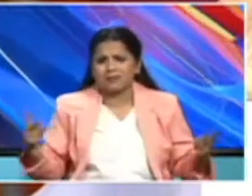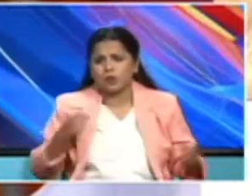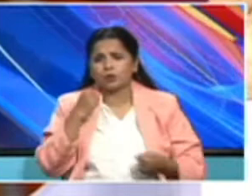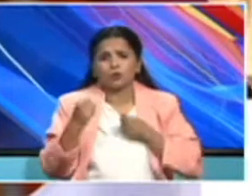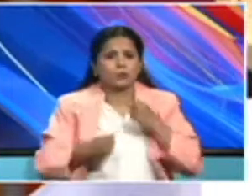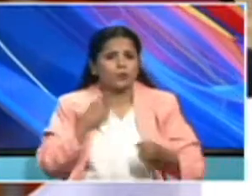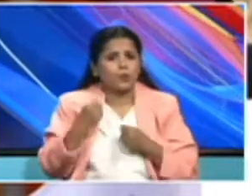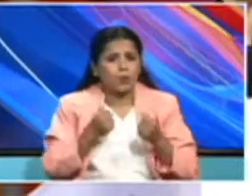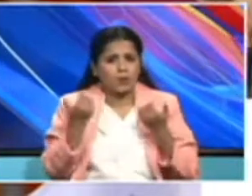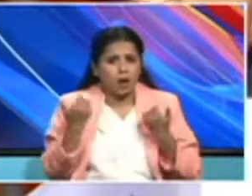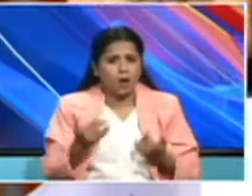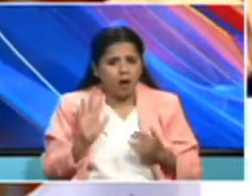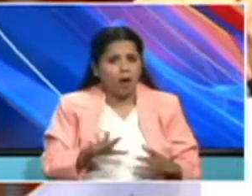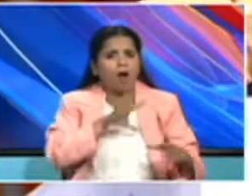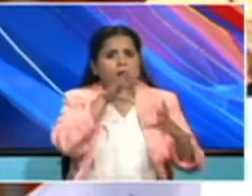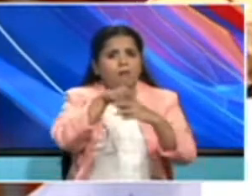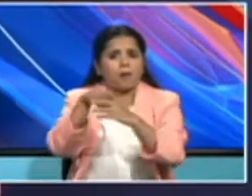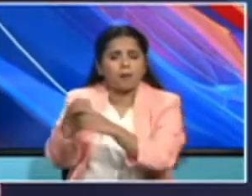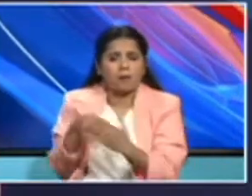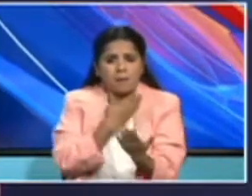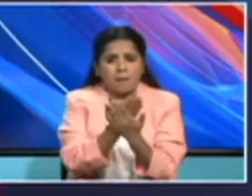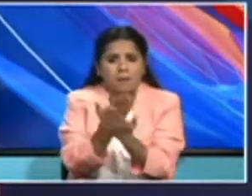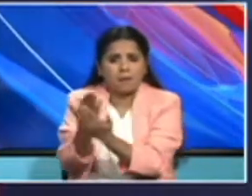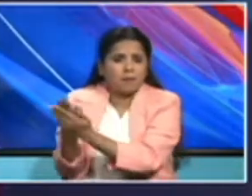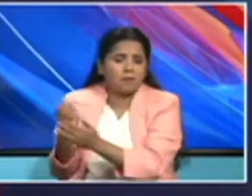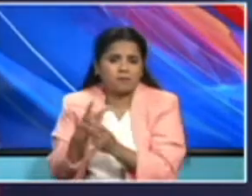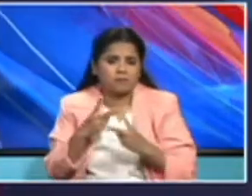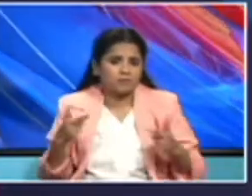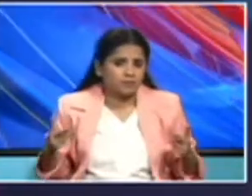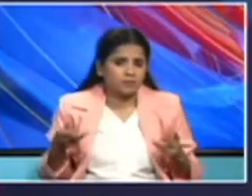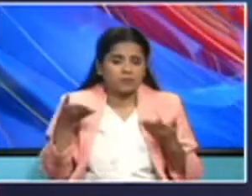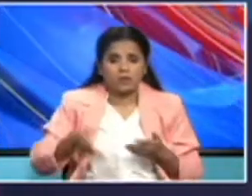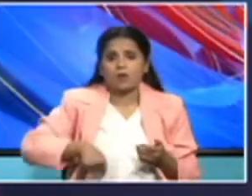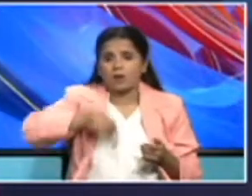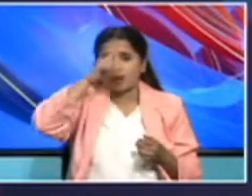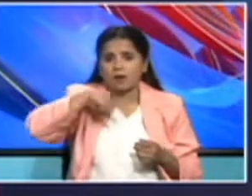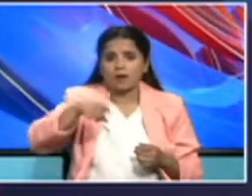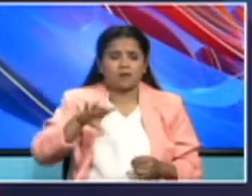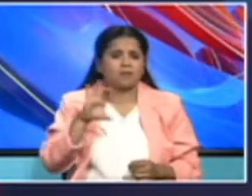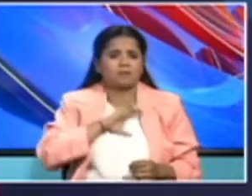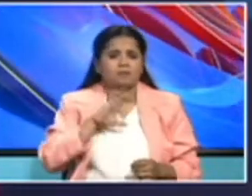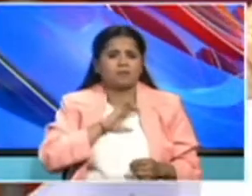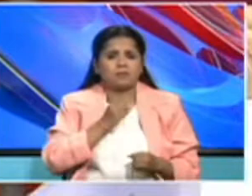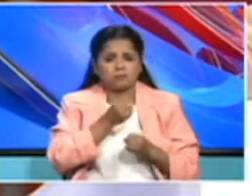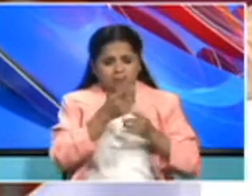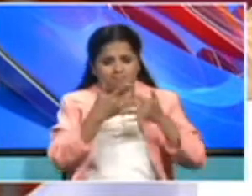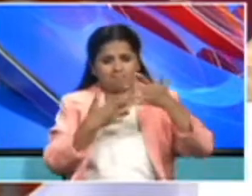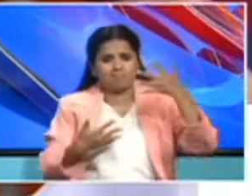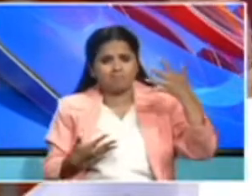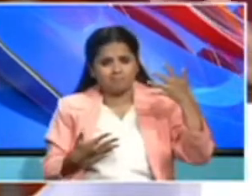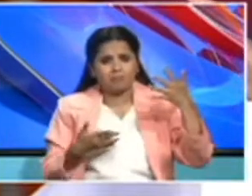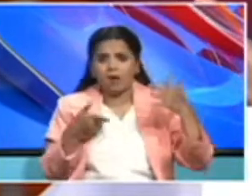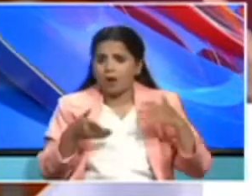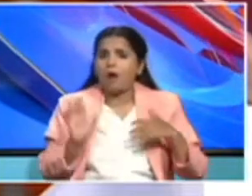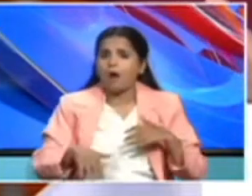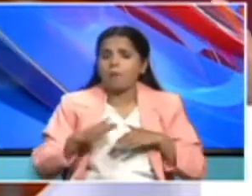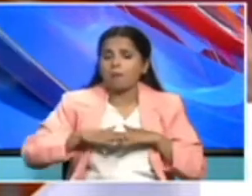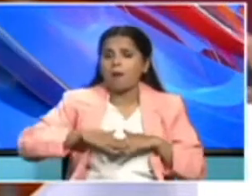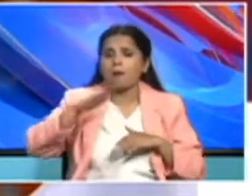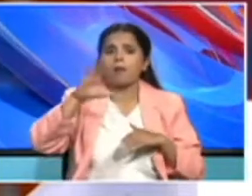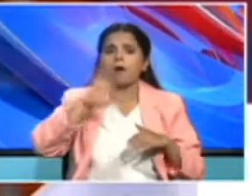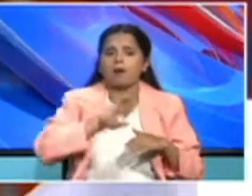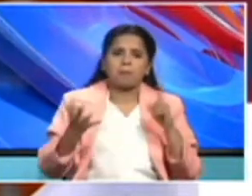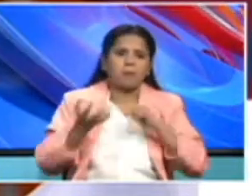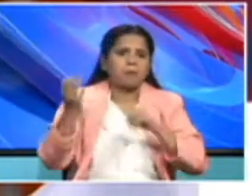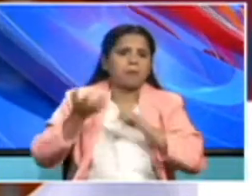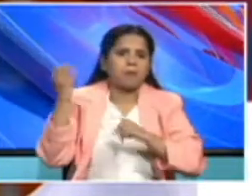में हिस्सा लेने जाते हैं। आज भारत के मेडल की संख्या भी बढ़ रही